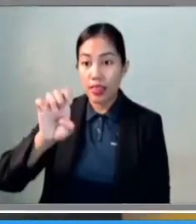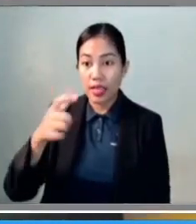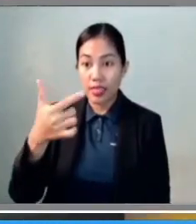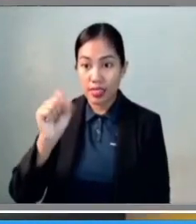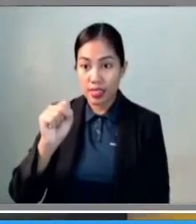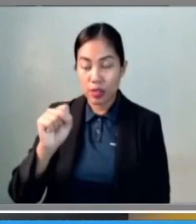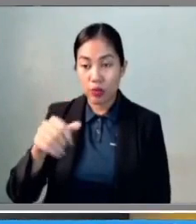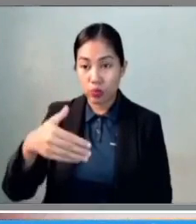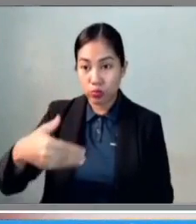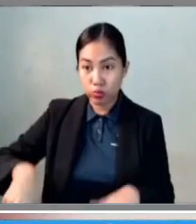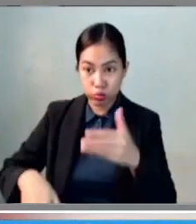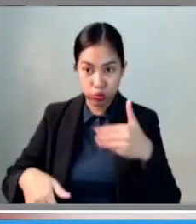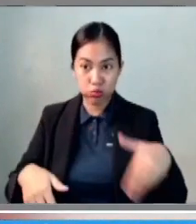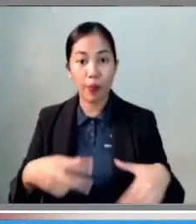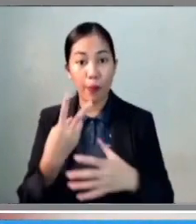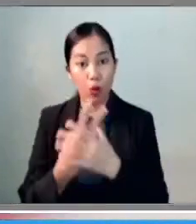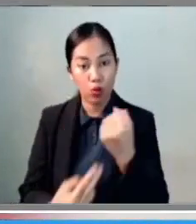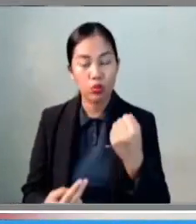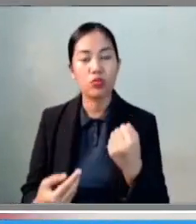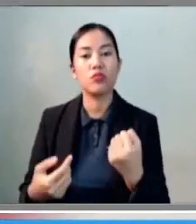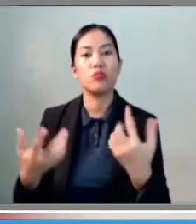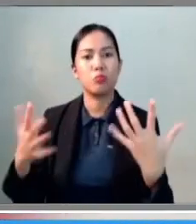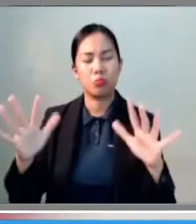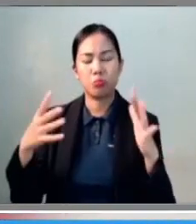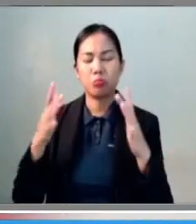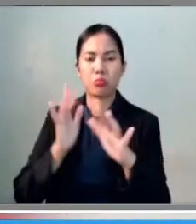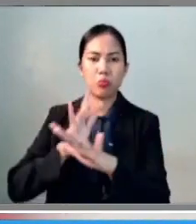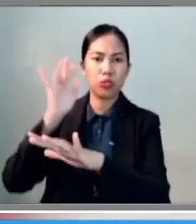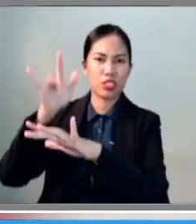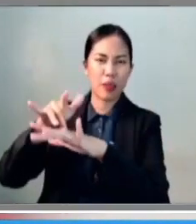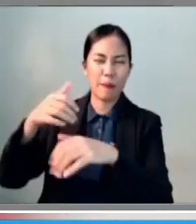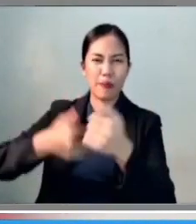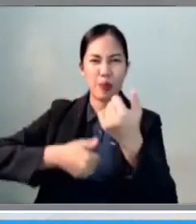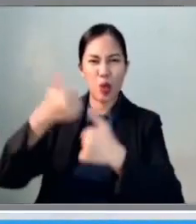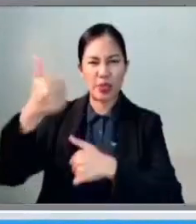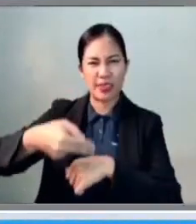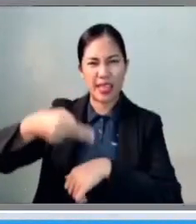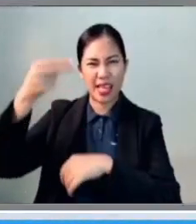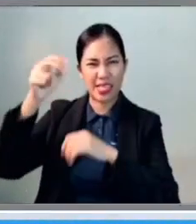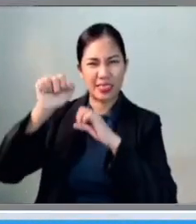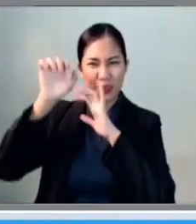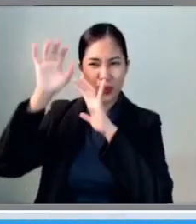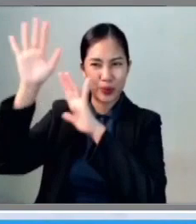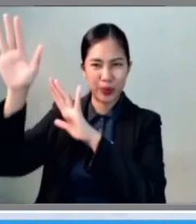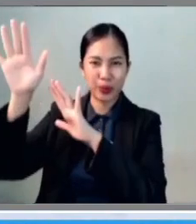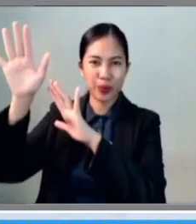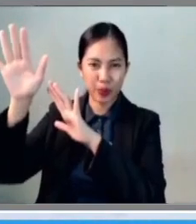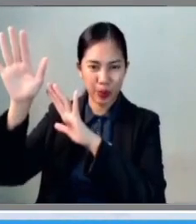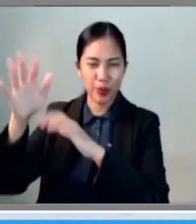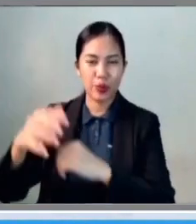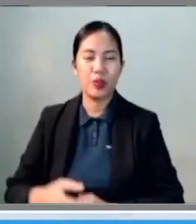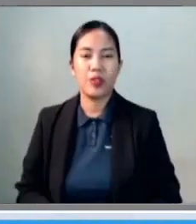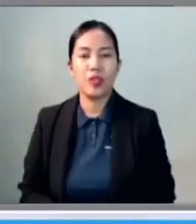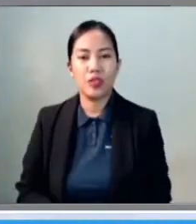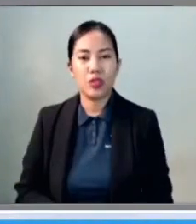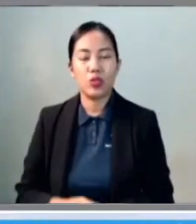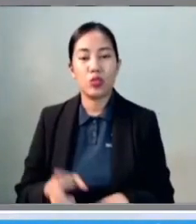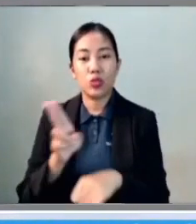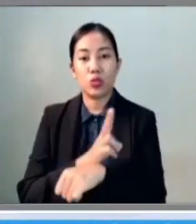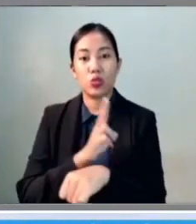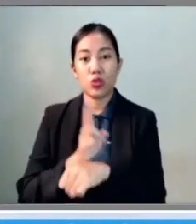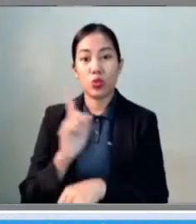ang pinakamataas na bundok sa mundo. Si Haribu Damagar ay above the knee double amputee. Gumagamit siya ng 2 artificial